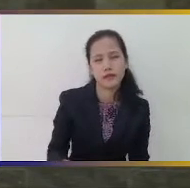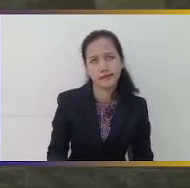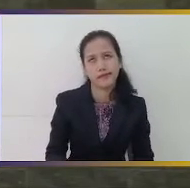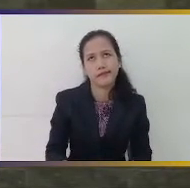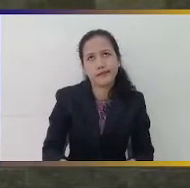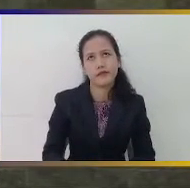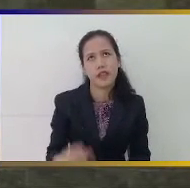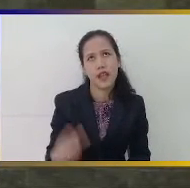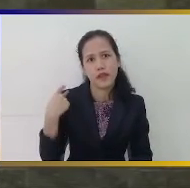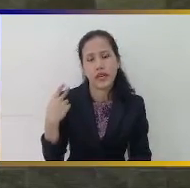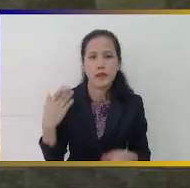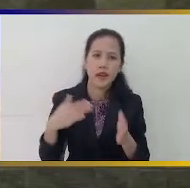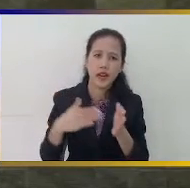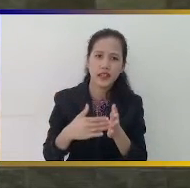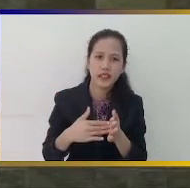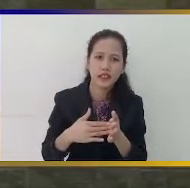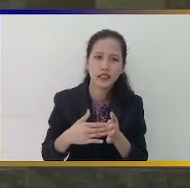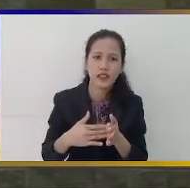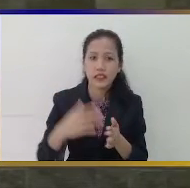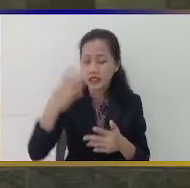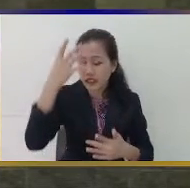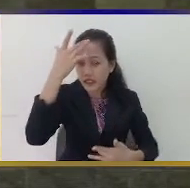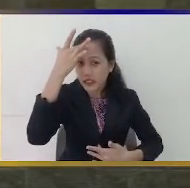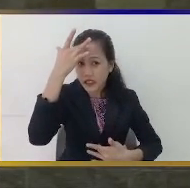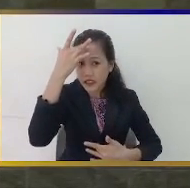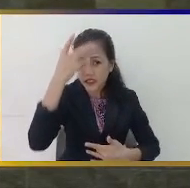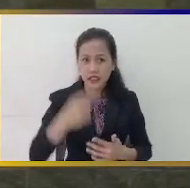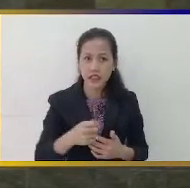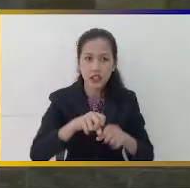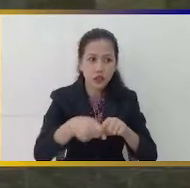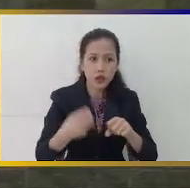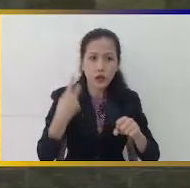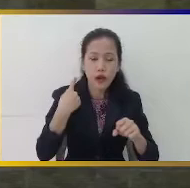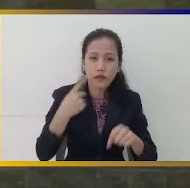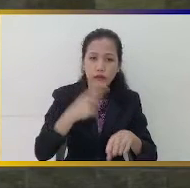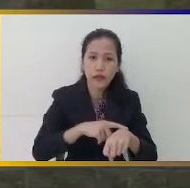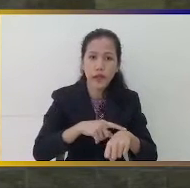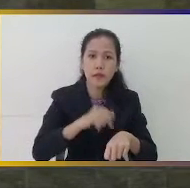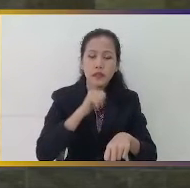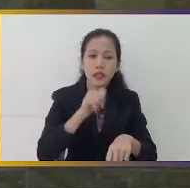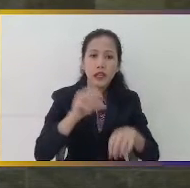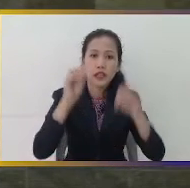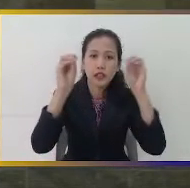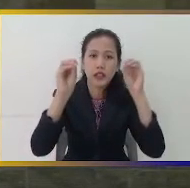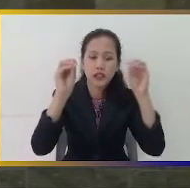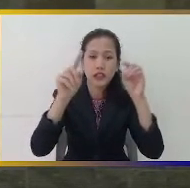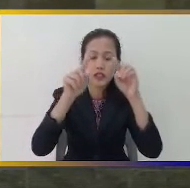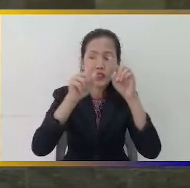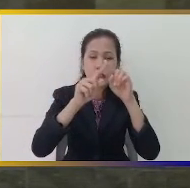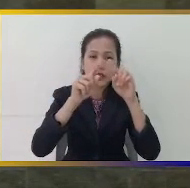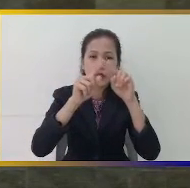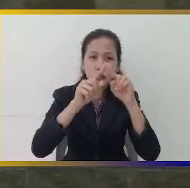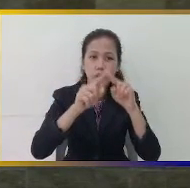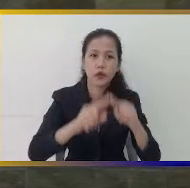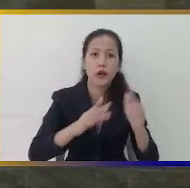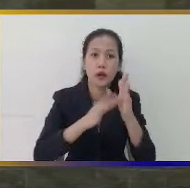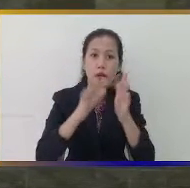nga po, meron po mga time na hindi po ako nakapagturo sa Bible school. Dahil lang po yung constant na pag-uubo